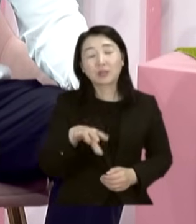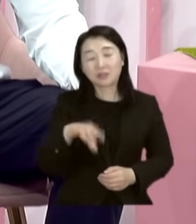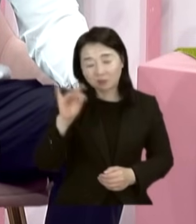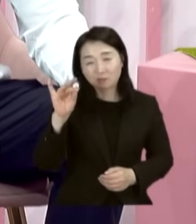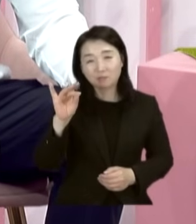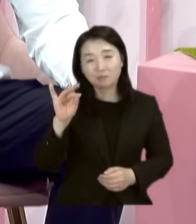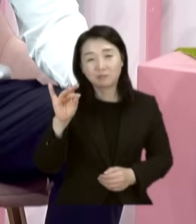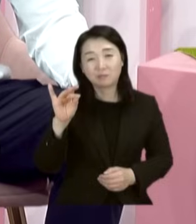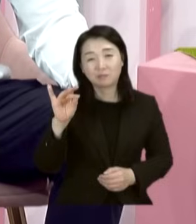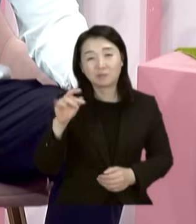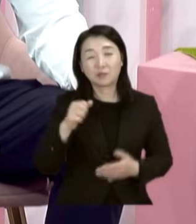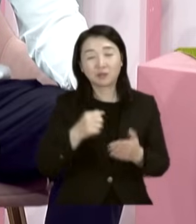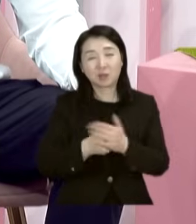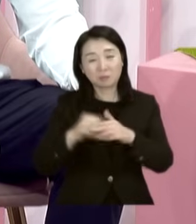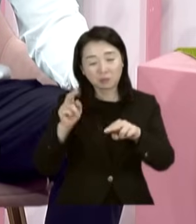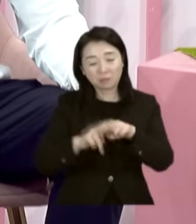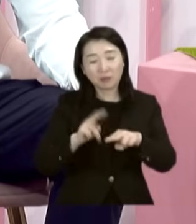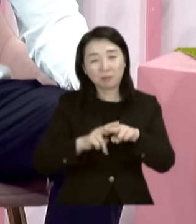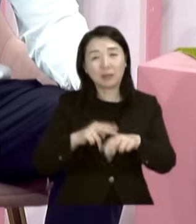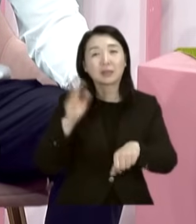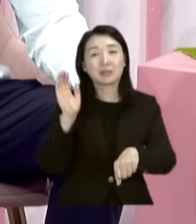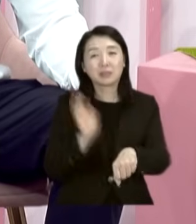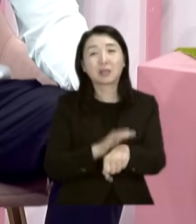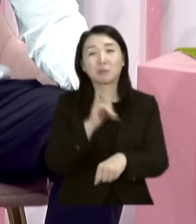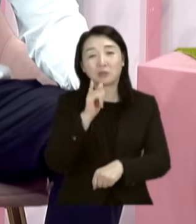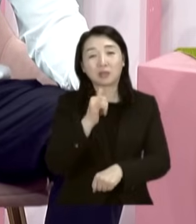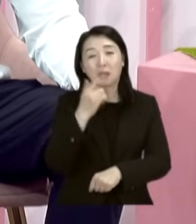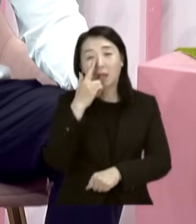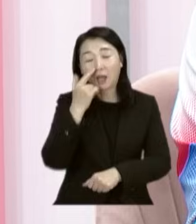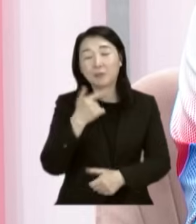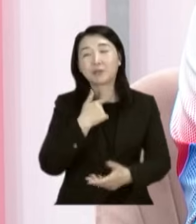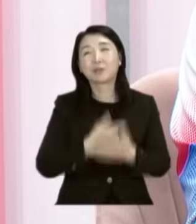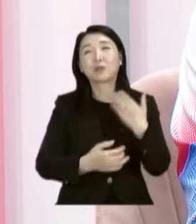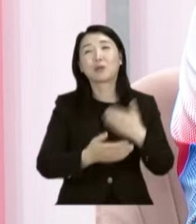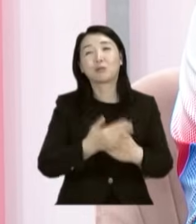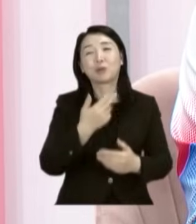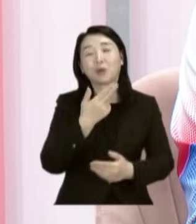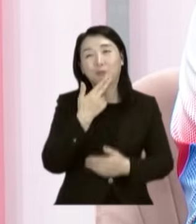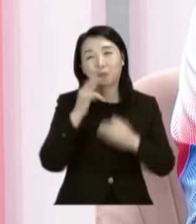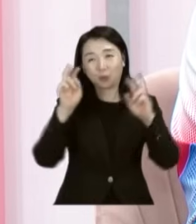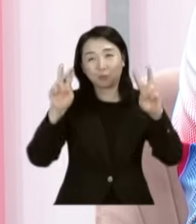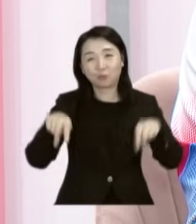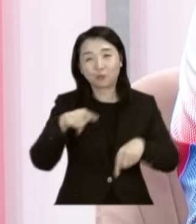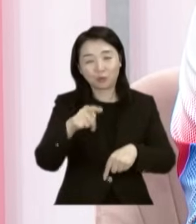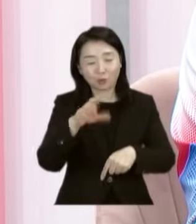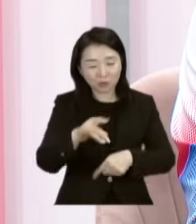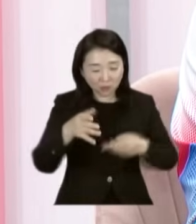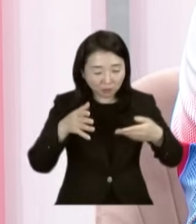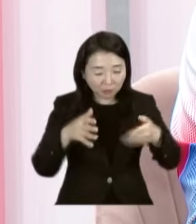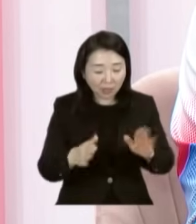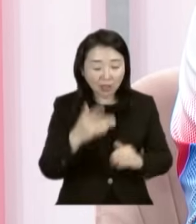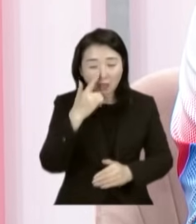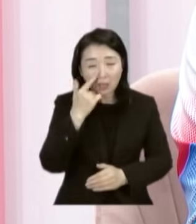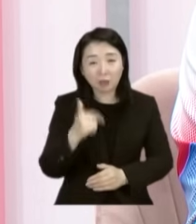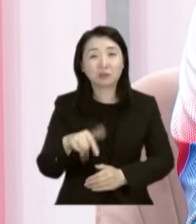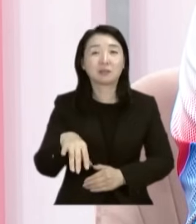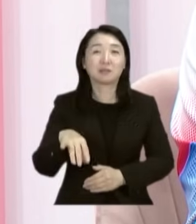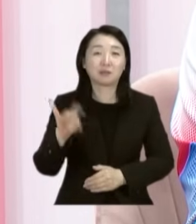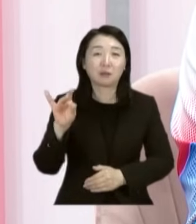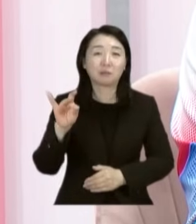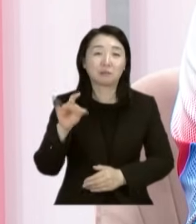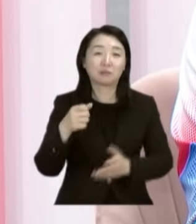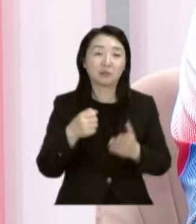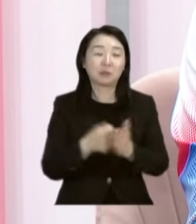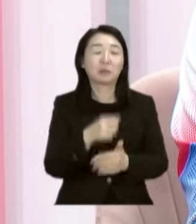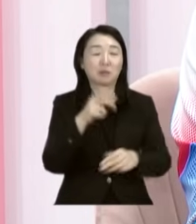너한테음 그렇게 한거다 아버지 경험이 없어서 처음 너를 낳아서 아버지가 처음